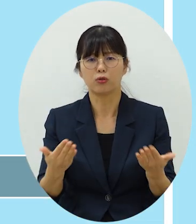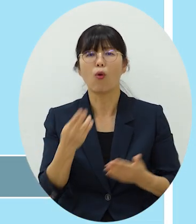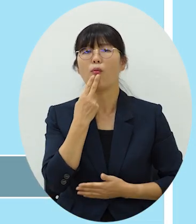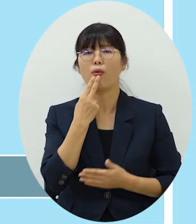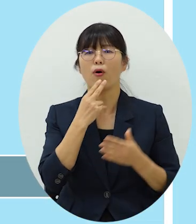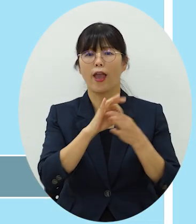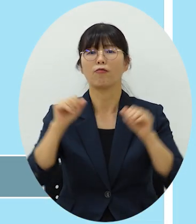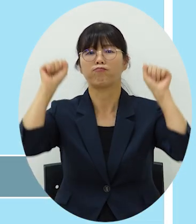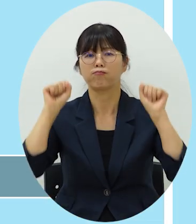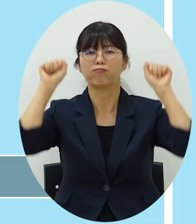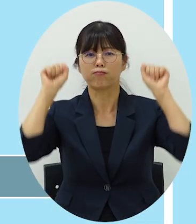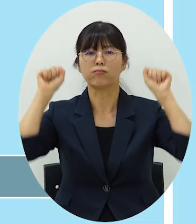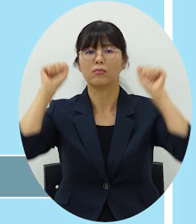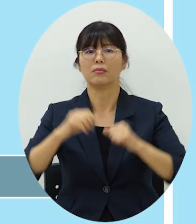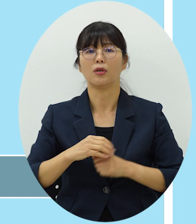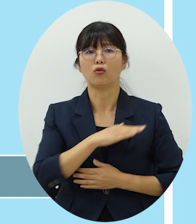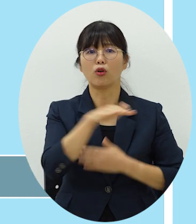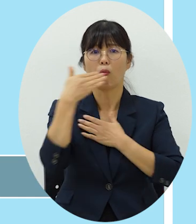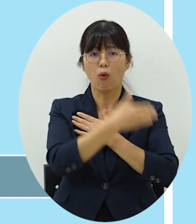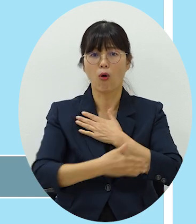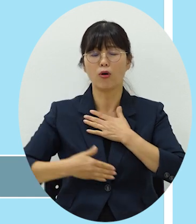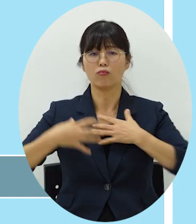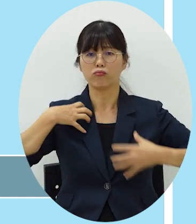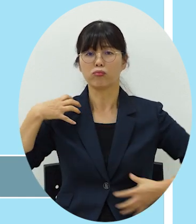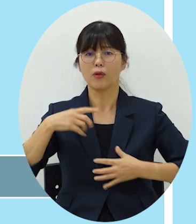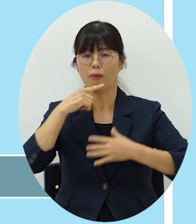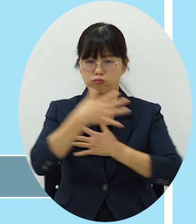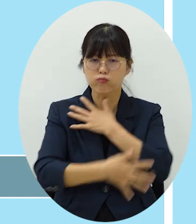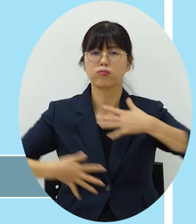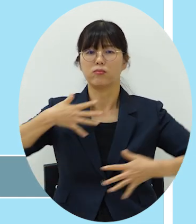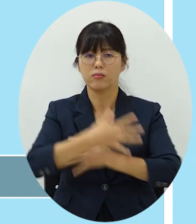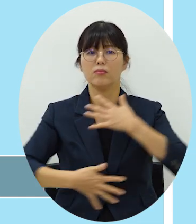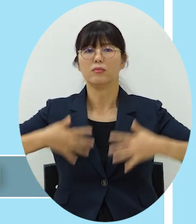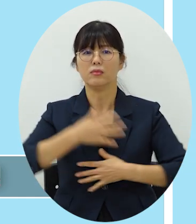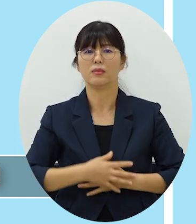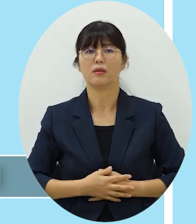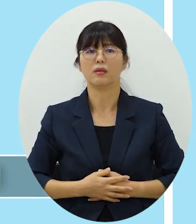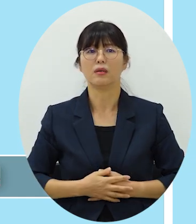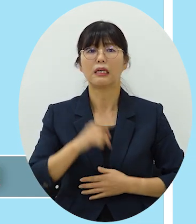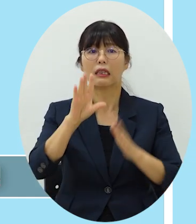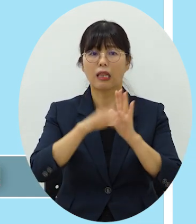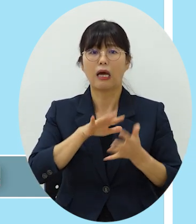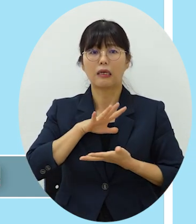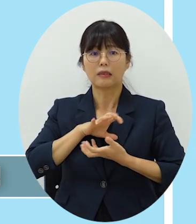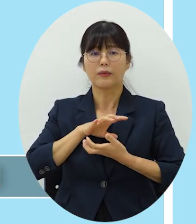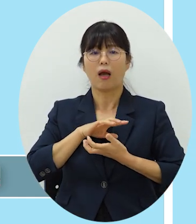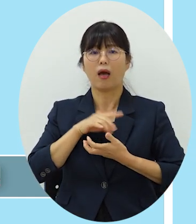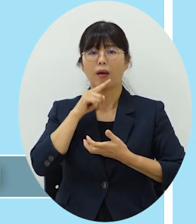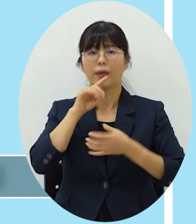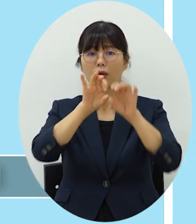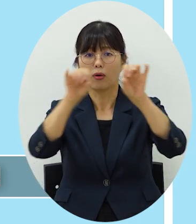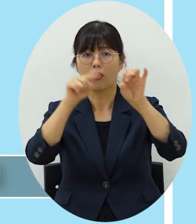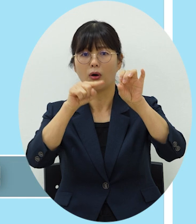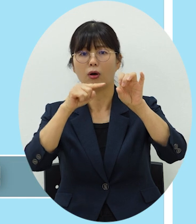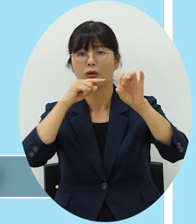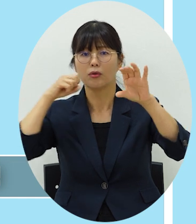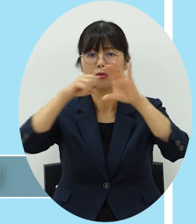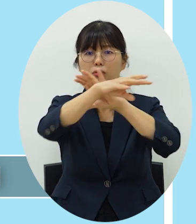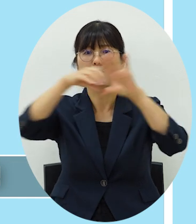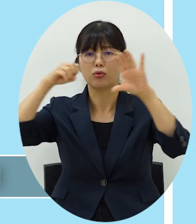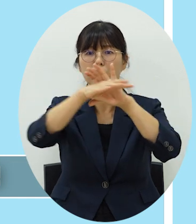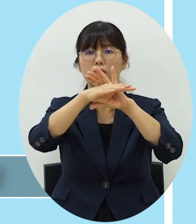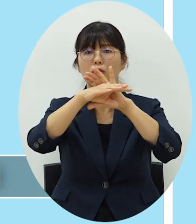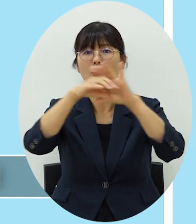한순간도 쉬지 않고 운동을 해서 우리 몸 구석구석에 혈액을 내보냅니다. 이때 심장에서 혈관으로 혈액이